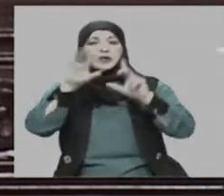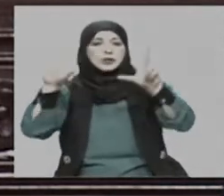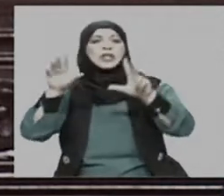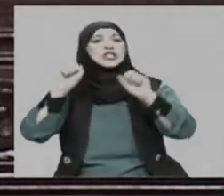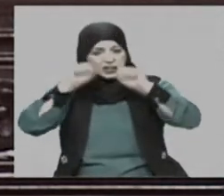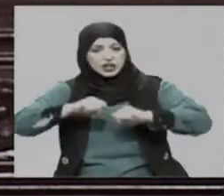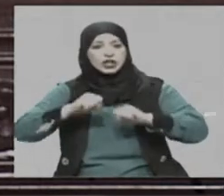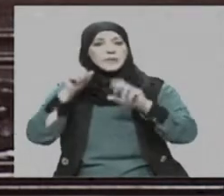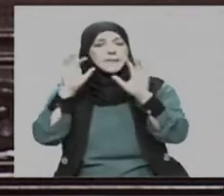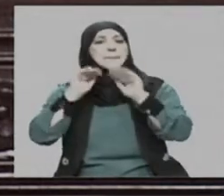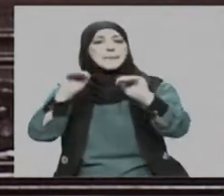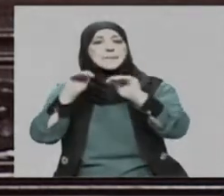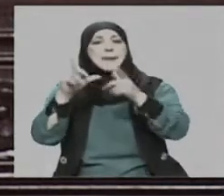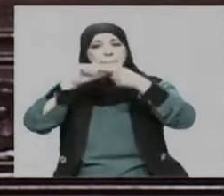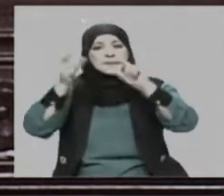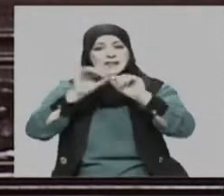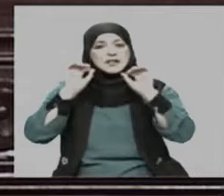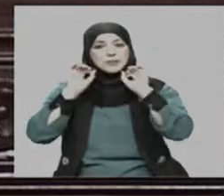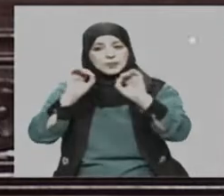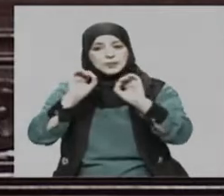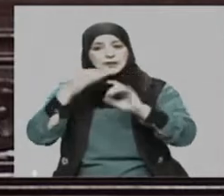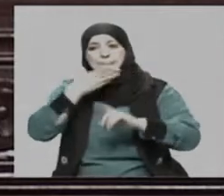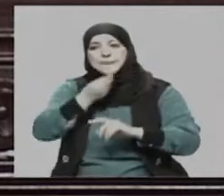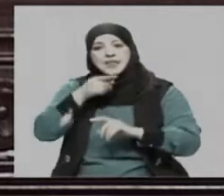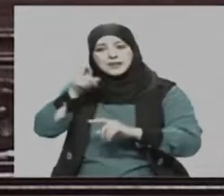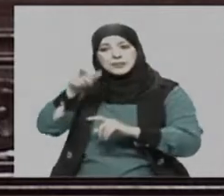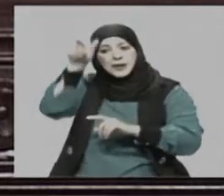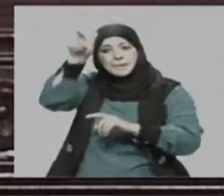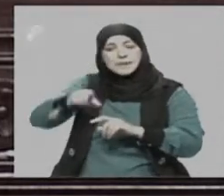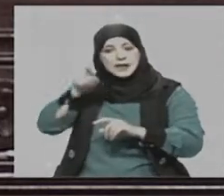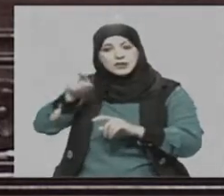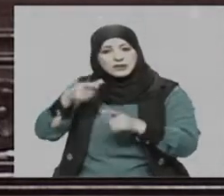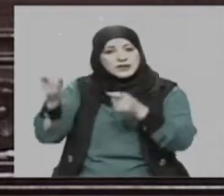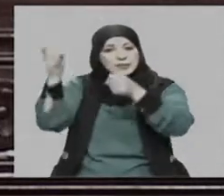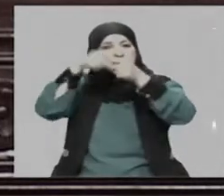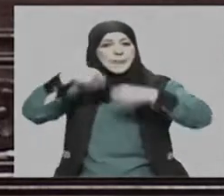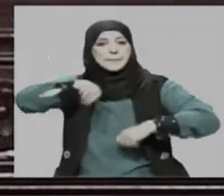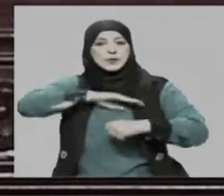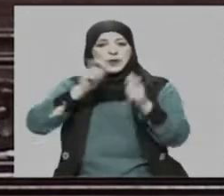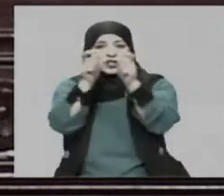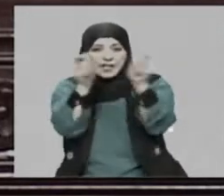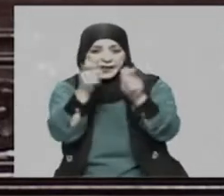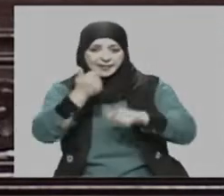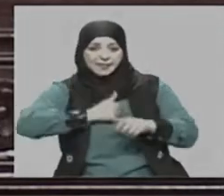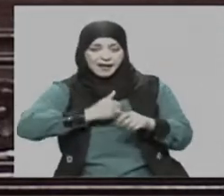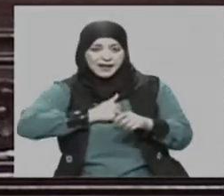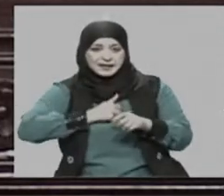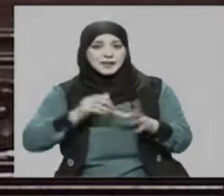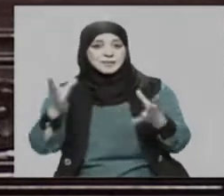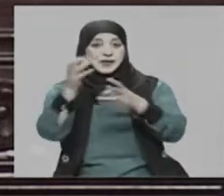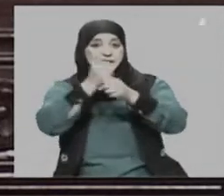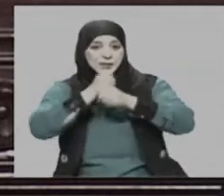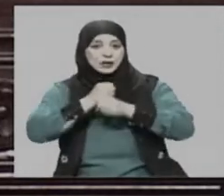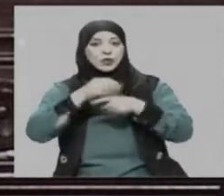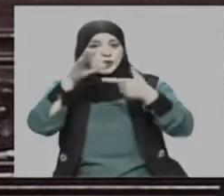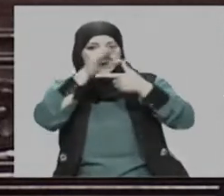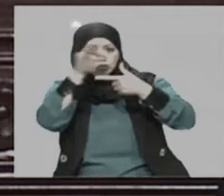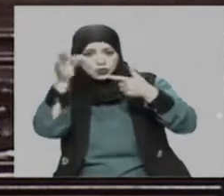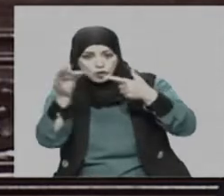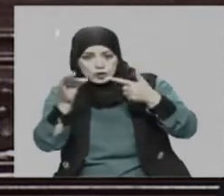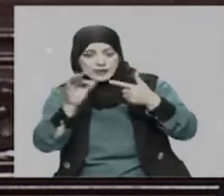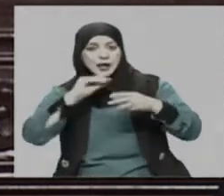الجملة يقول اللي في صورة إدارتهم لشركات خاصة يمتلكونها جزئيا